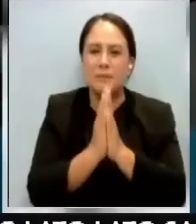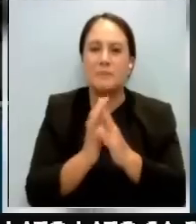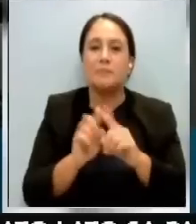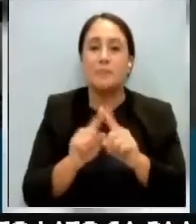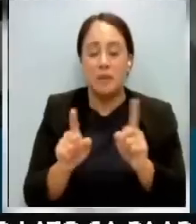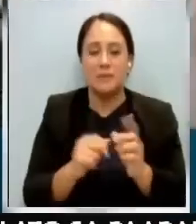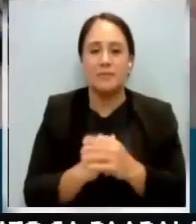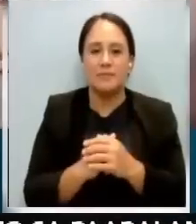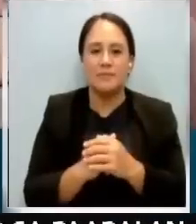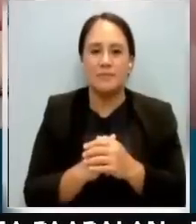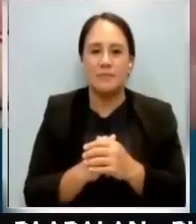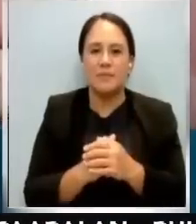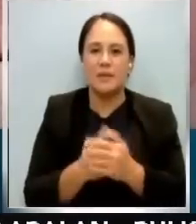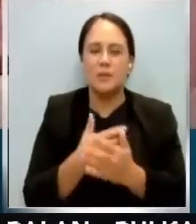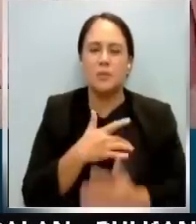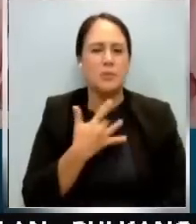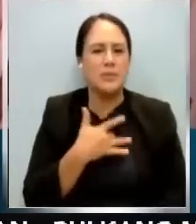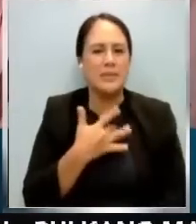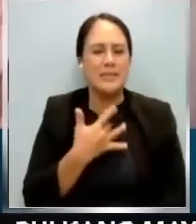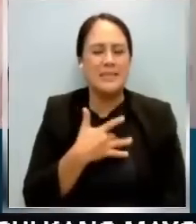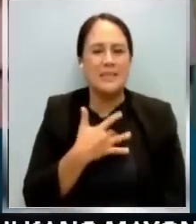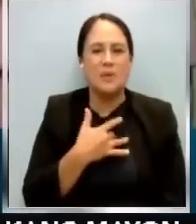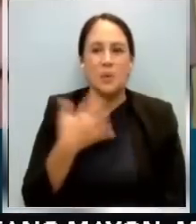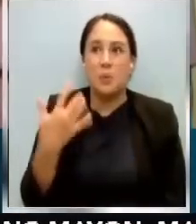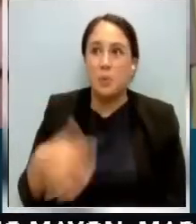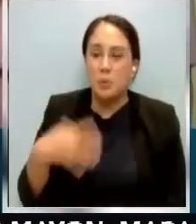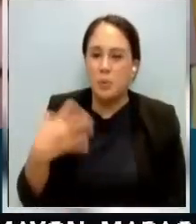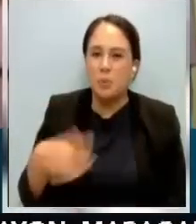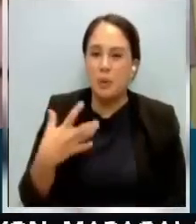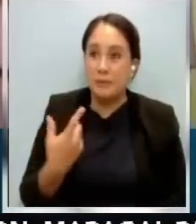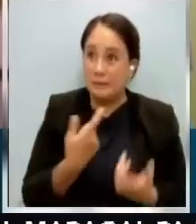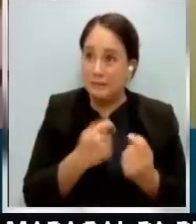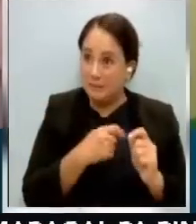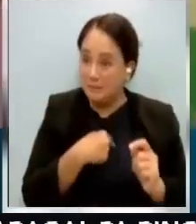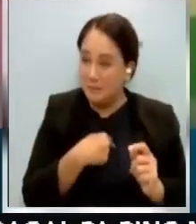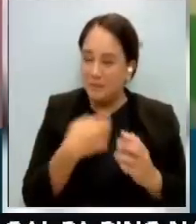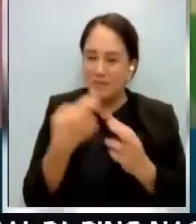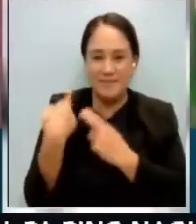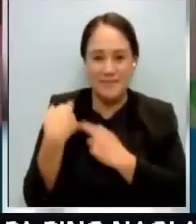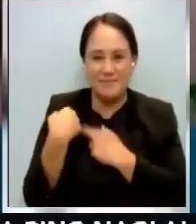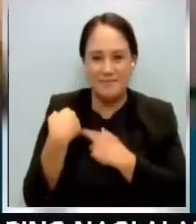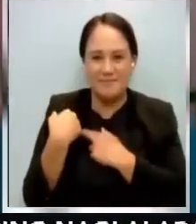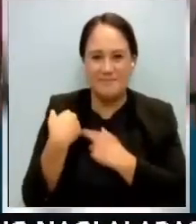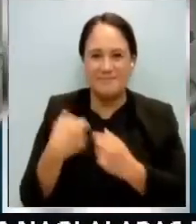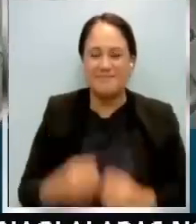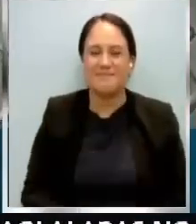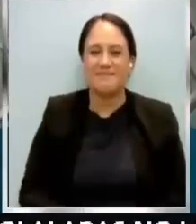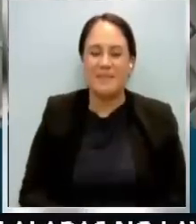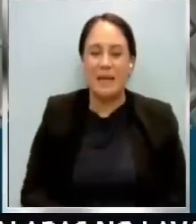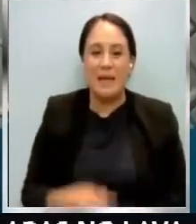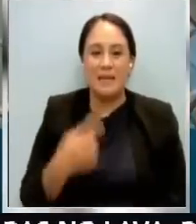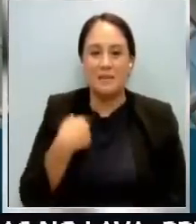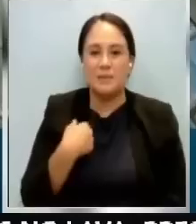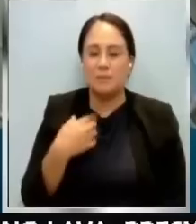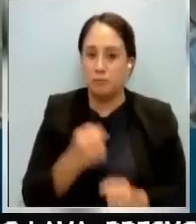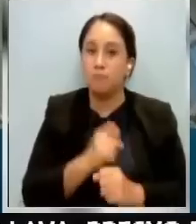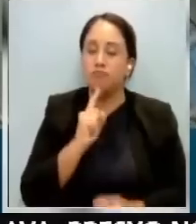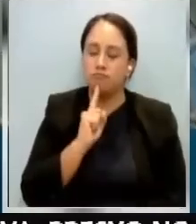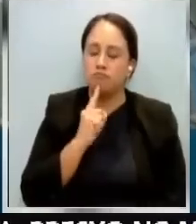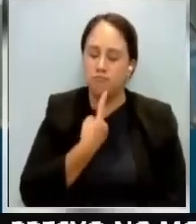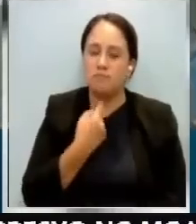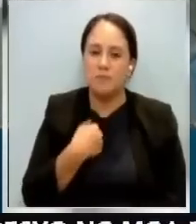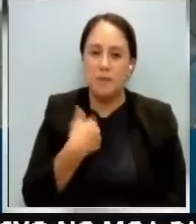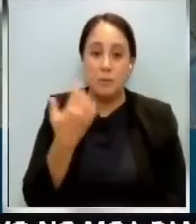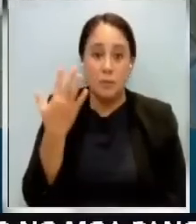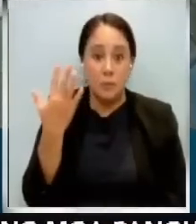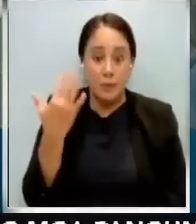yung feeling na wow, they trust me with this responsibility, I take that very seriously. Na I'm